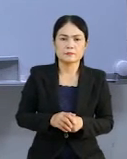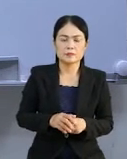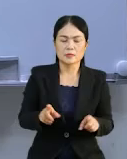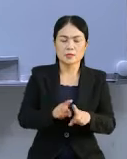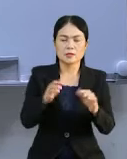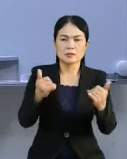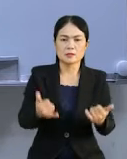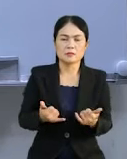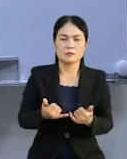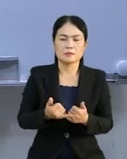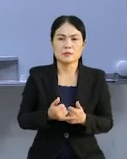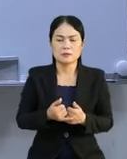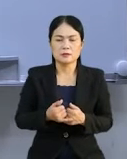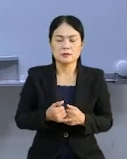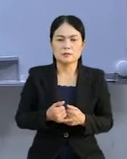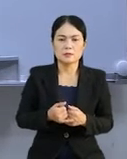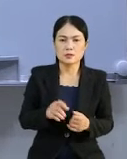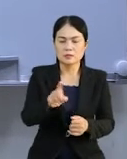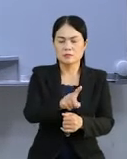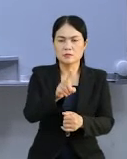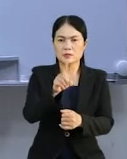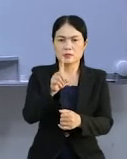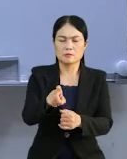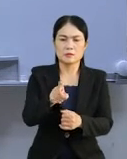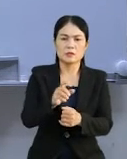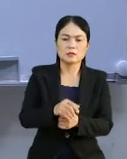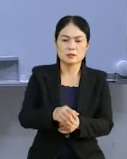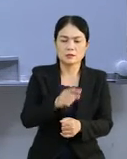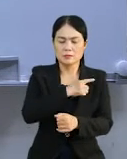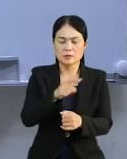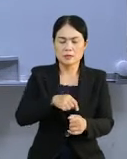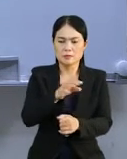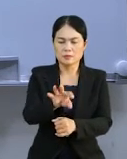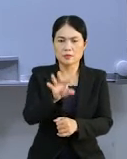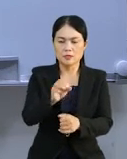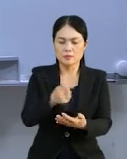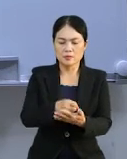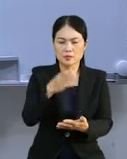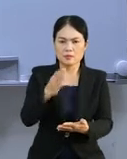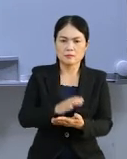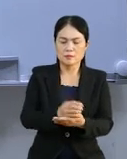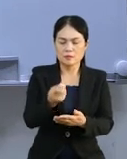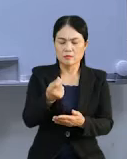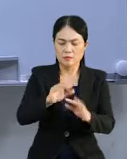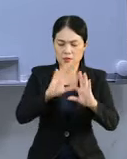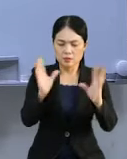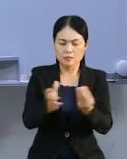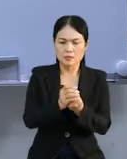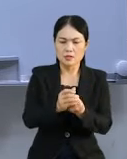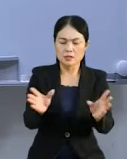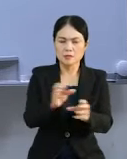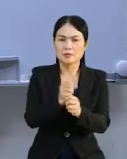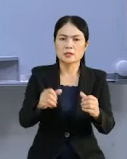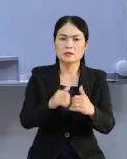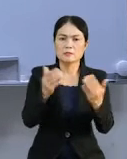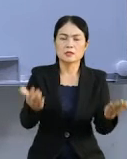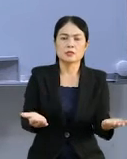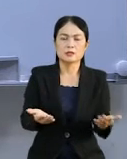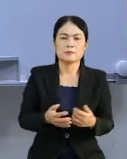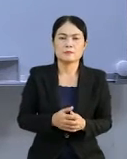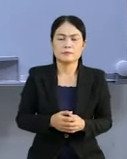được chứ nế ta dương rộp đầm lại prạ xa rộp bàn dạng đuổi mặt đấy